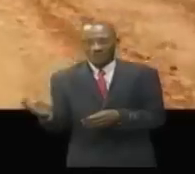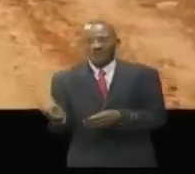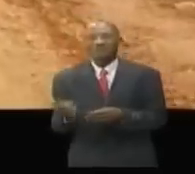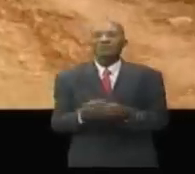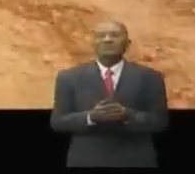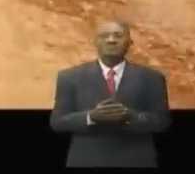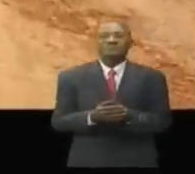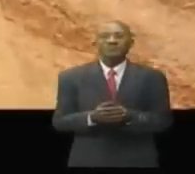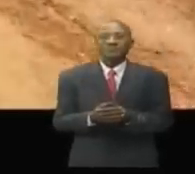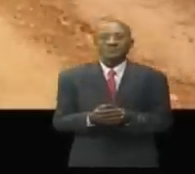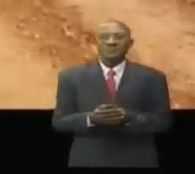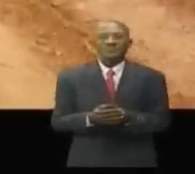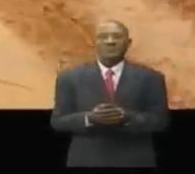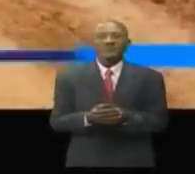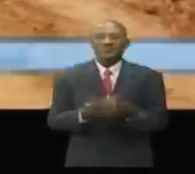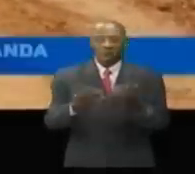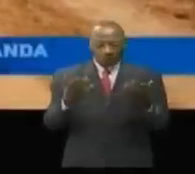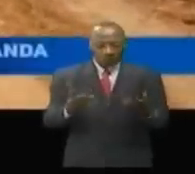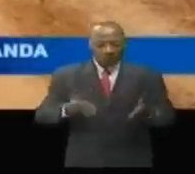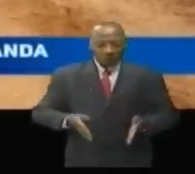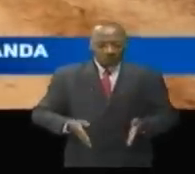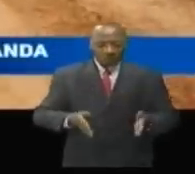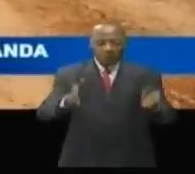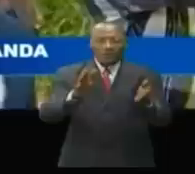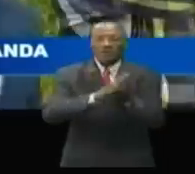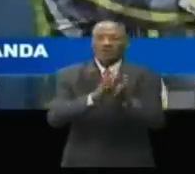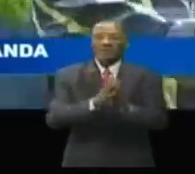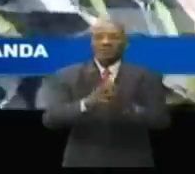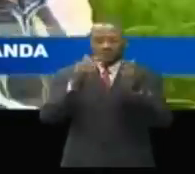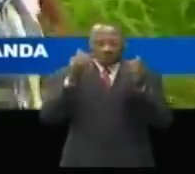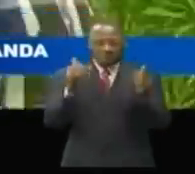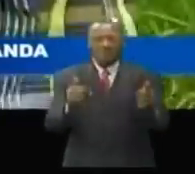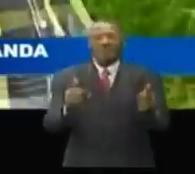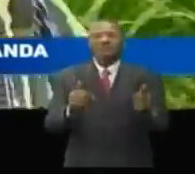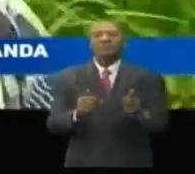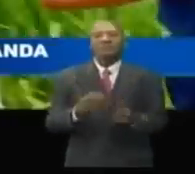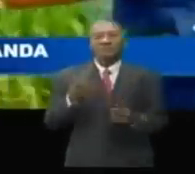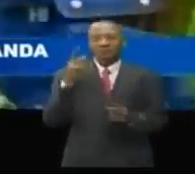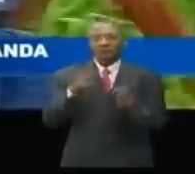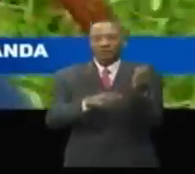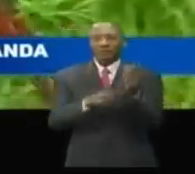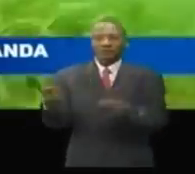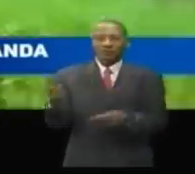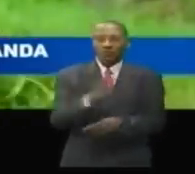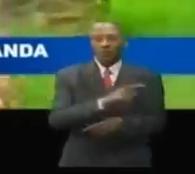la vision du chef de l'État Félix-Antoine Tshisekedi Tshilombo fondée sur le peuple d'abord.